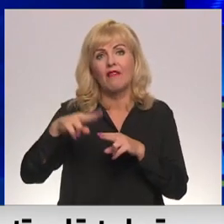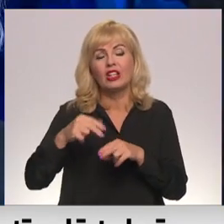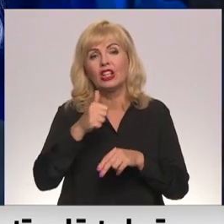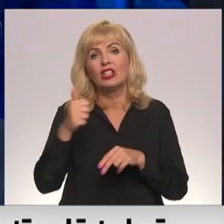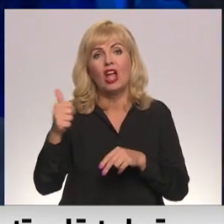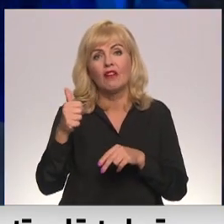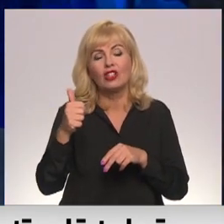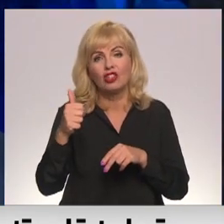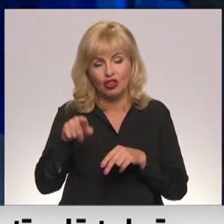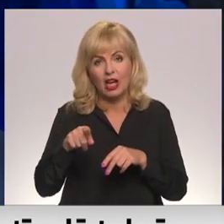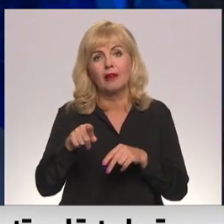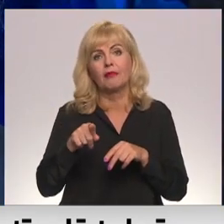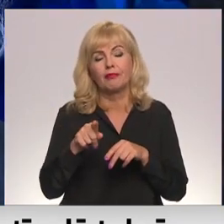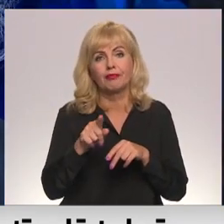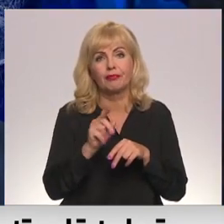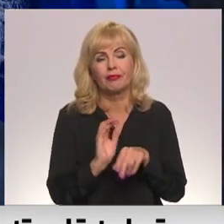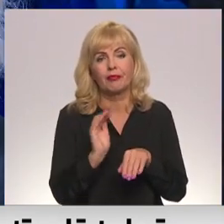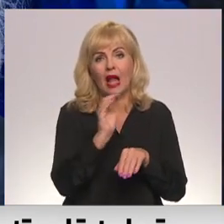rietumos.